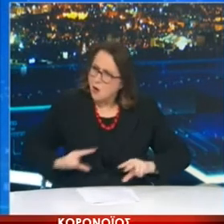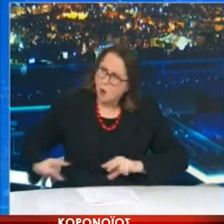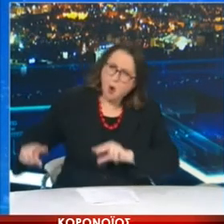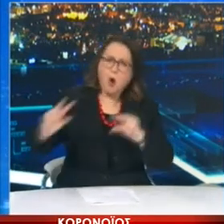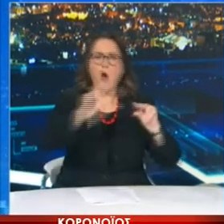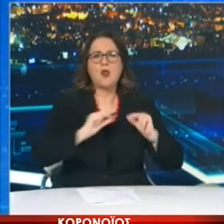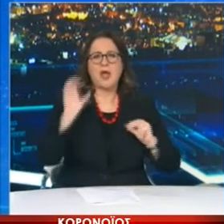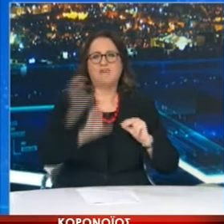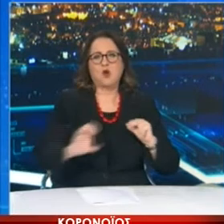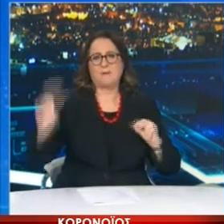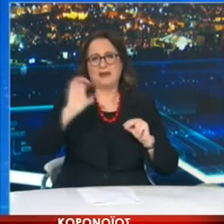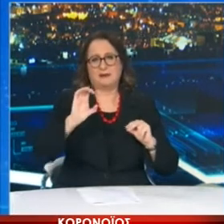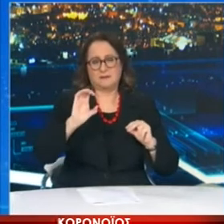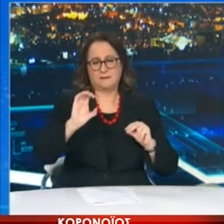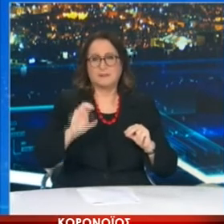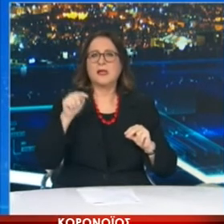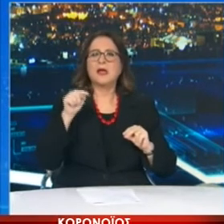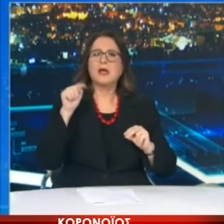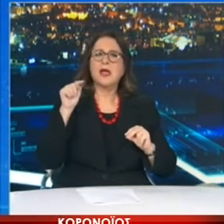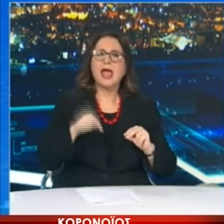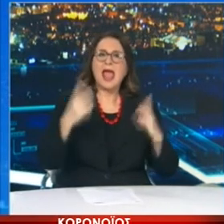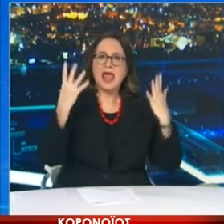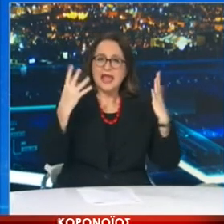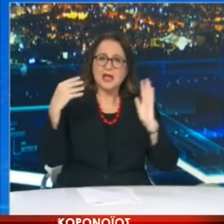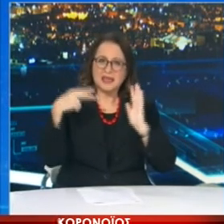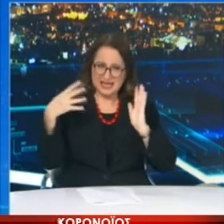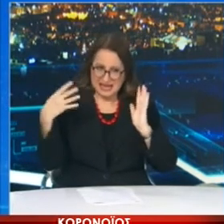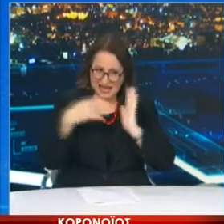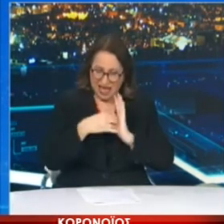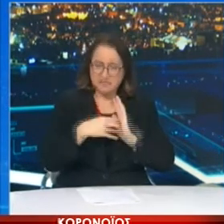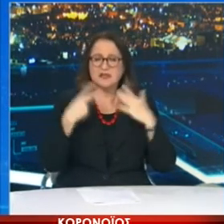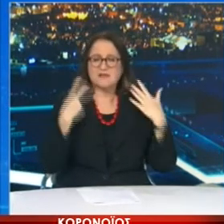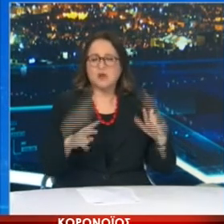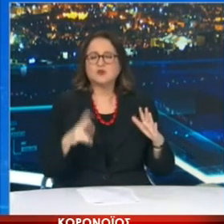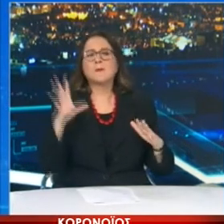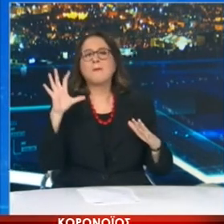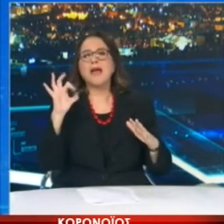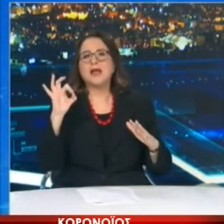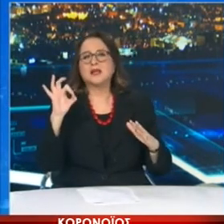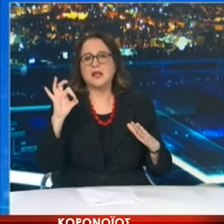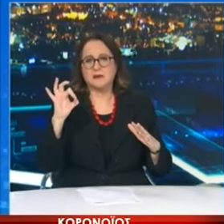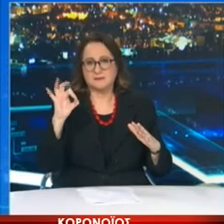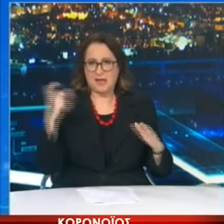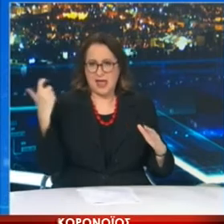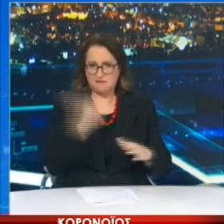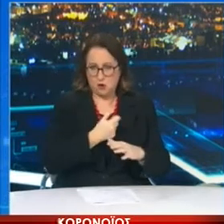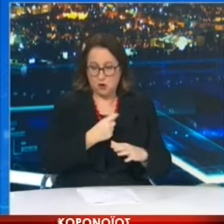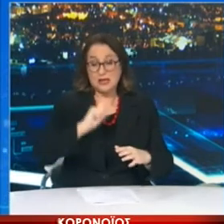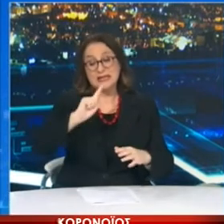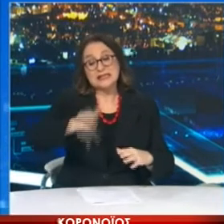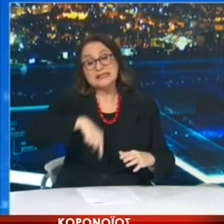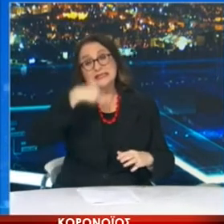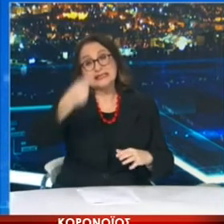Biotech των 9.750 δόσεων. Την επόμενη μέρα, 27 Δεκάτου, θα διενεργηθούν οι